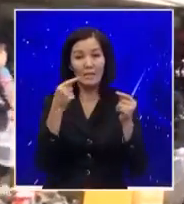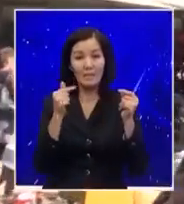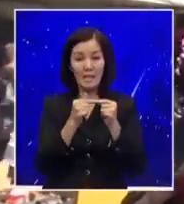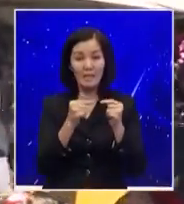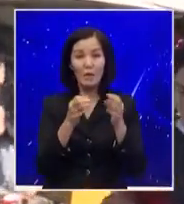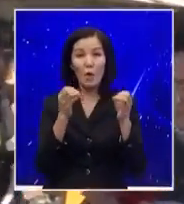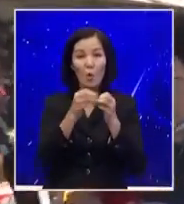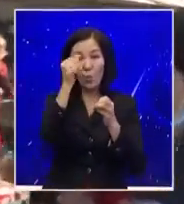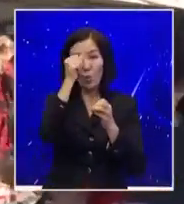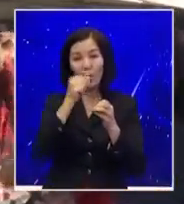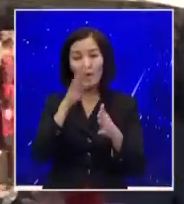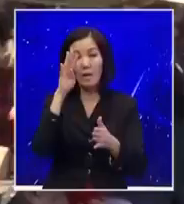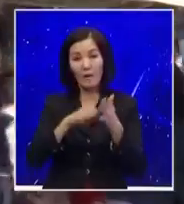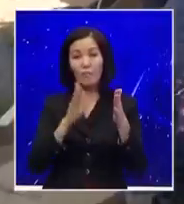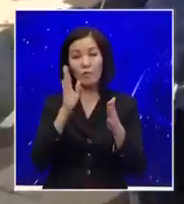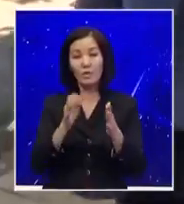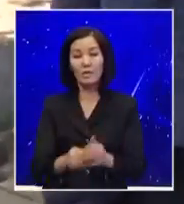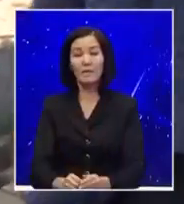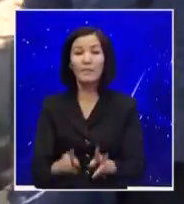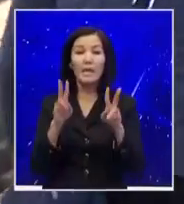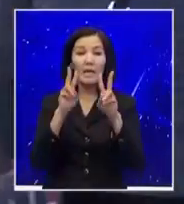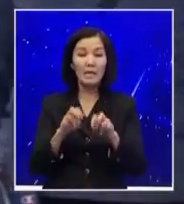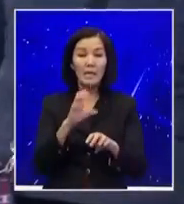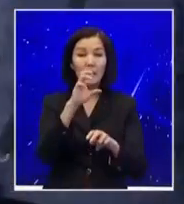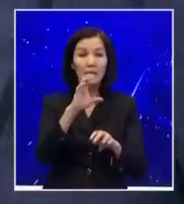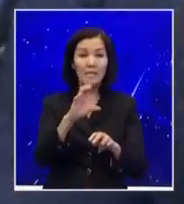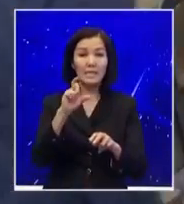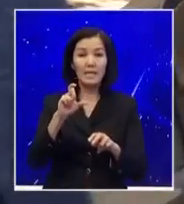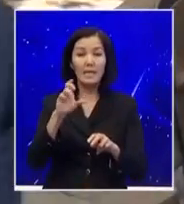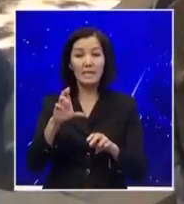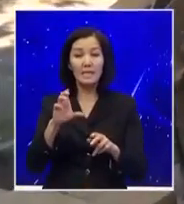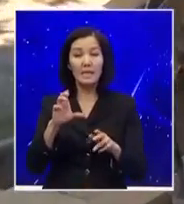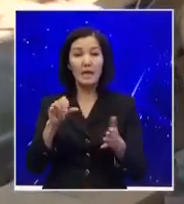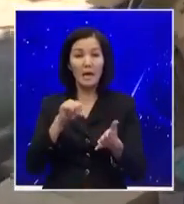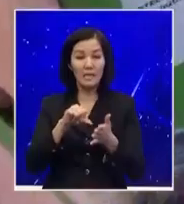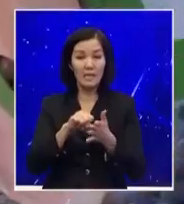айлық есептік көрсеткіш айыппұл салынады. Рейдке сес қызметкерлері жүйелі шығады.